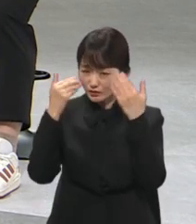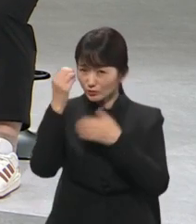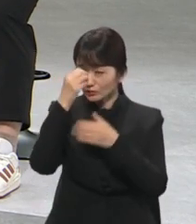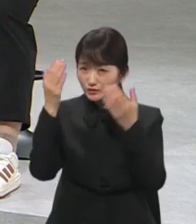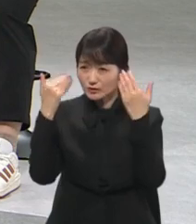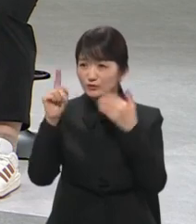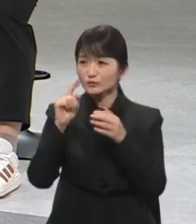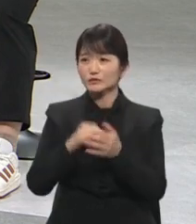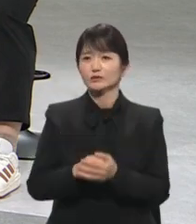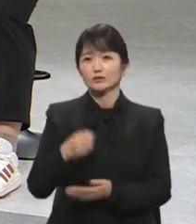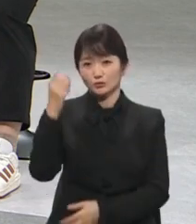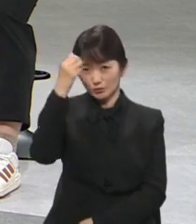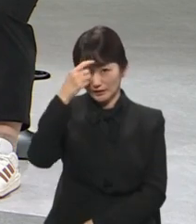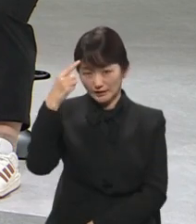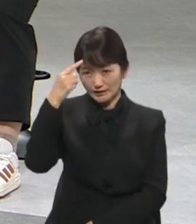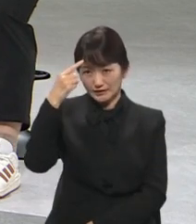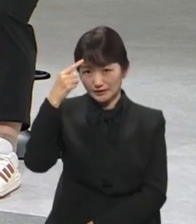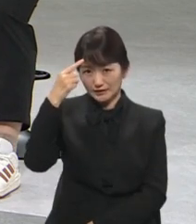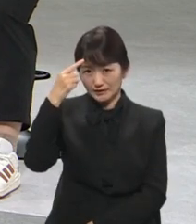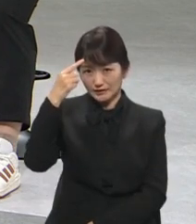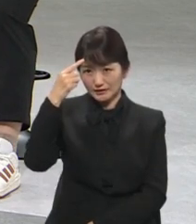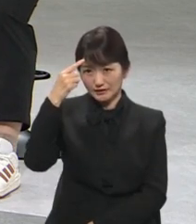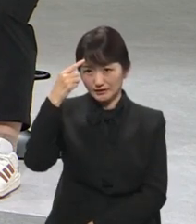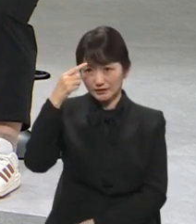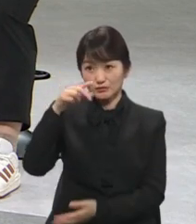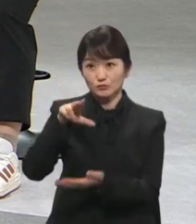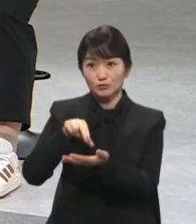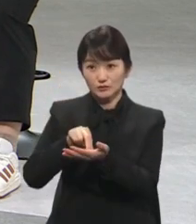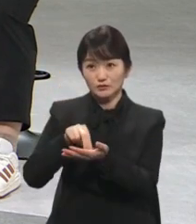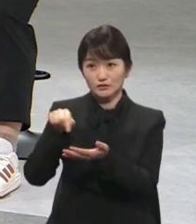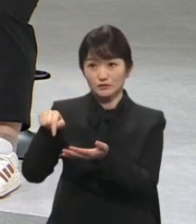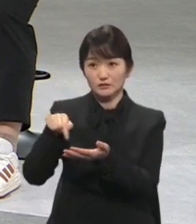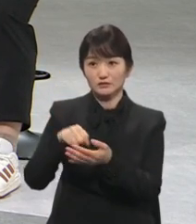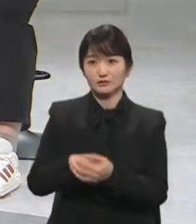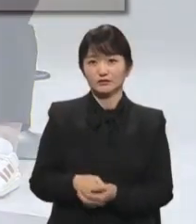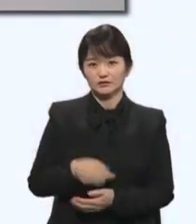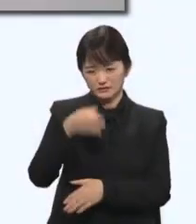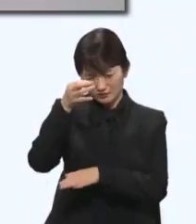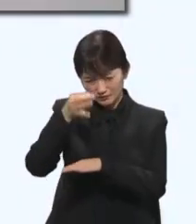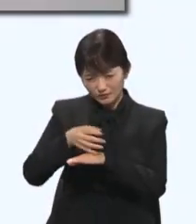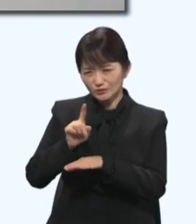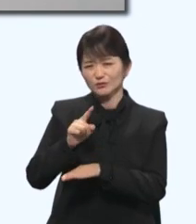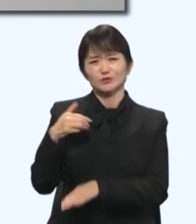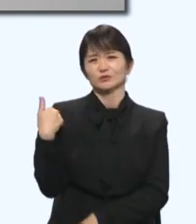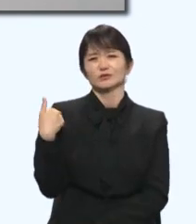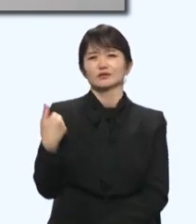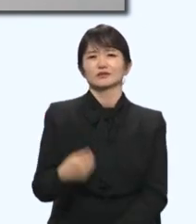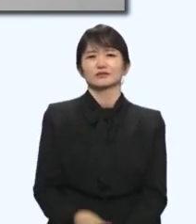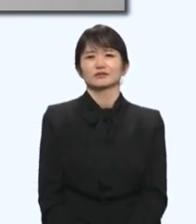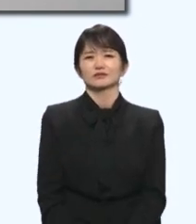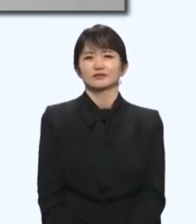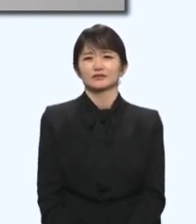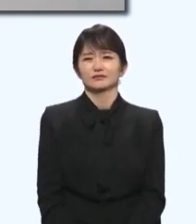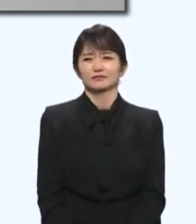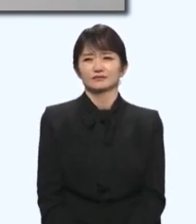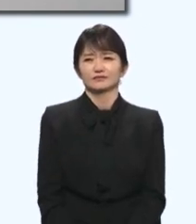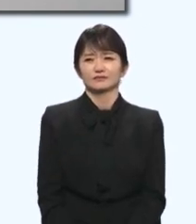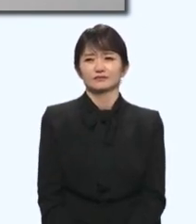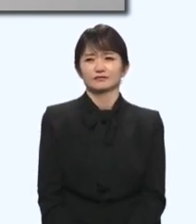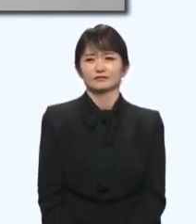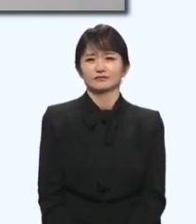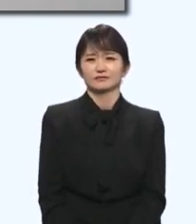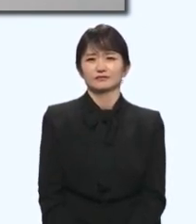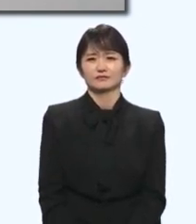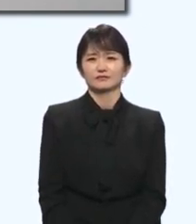쉬운게 고등학교 1학년 정도의 학의 문제인데 죄송합니다 잘 모르겠습니다 합니다 거의 뭐네 제가 보더라도 이거 뭐